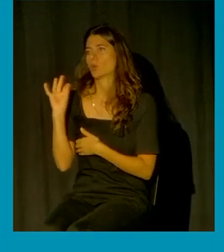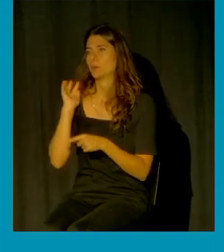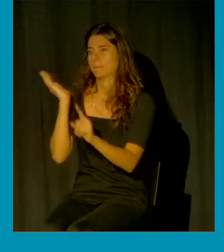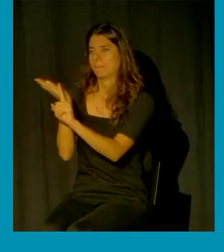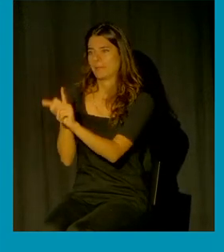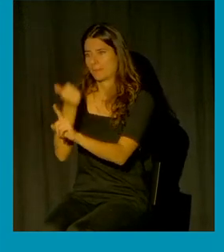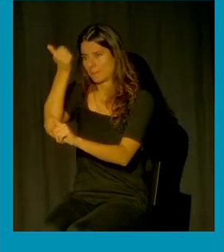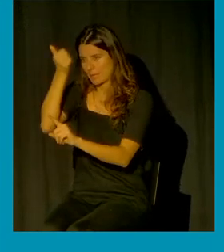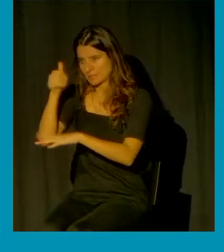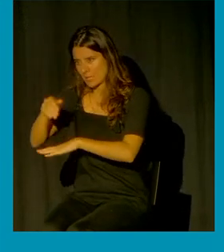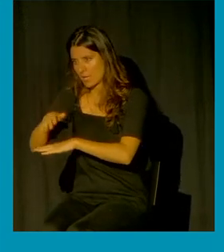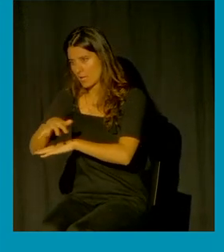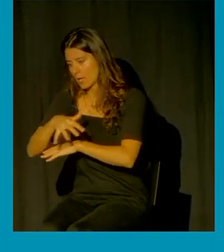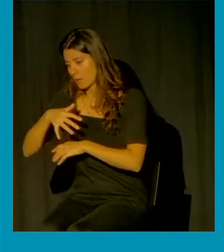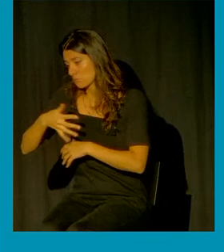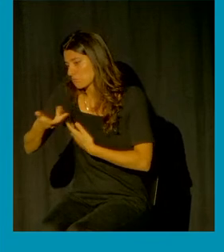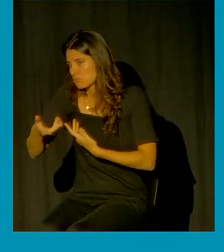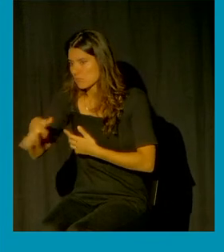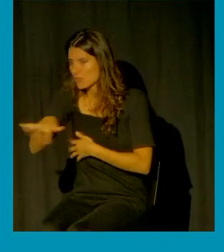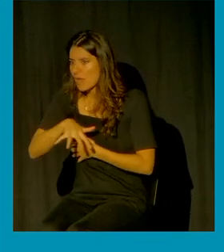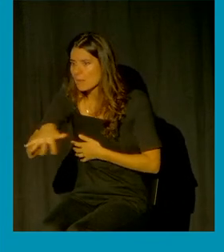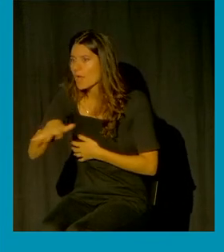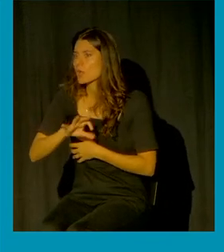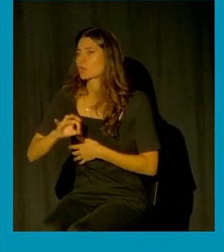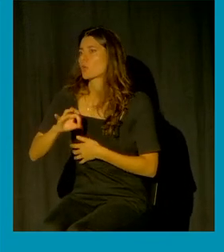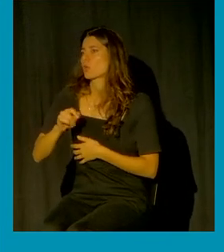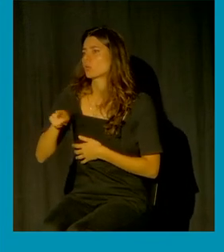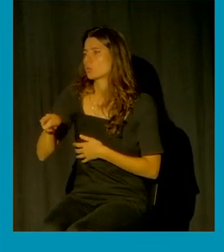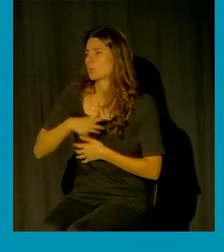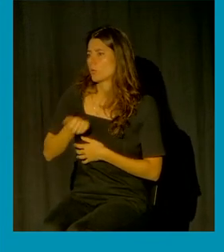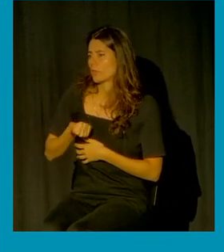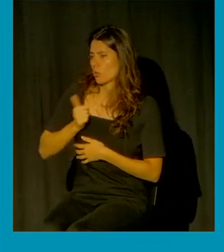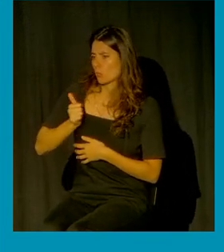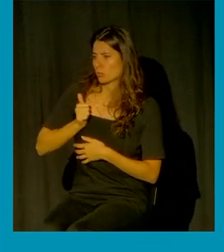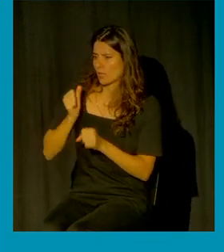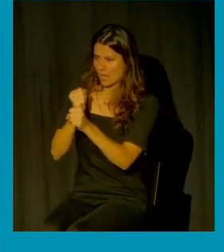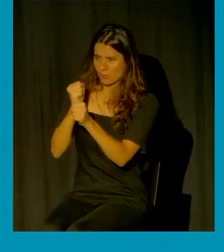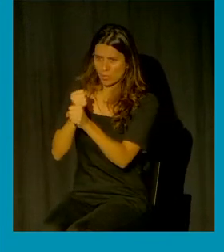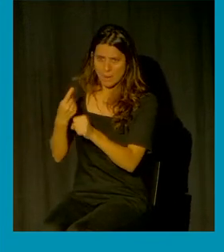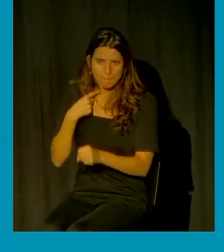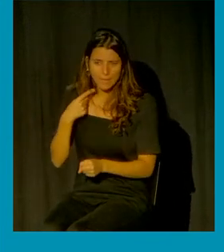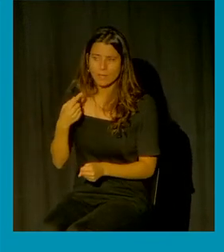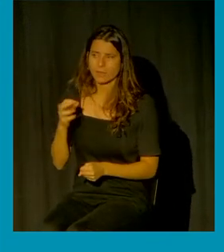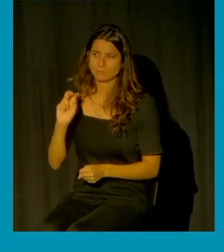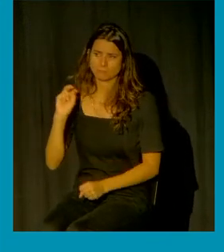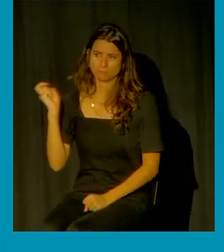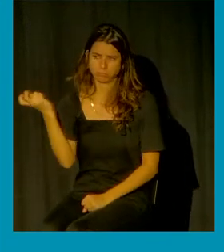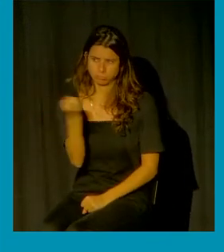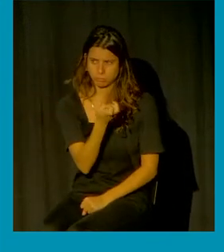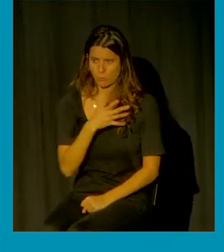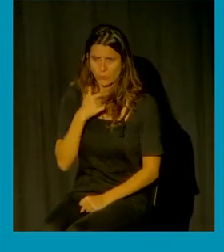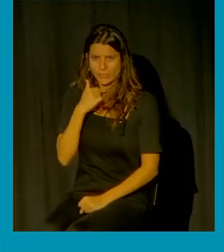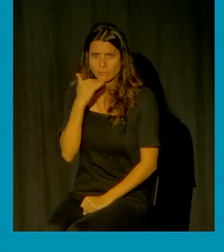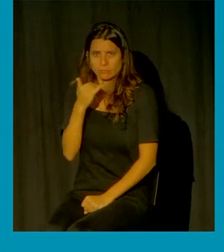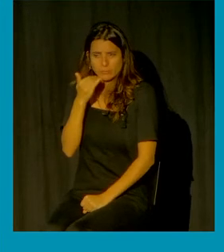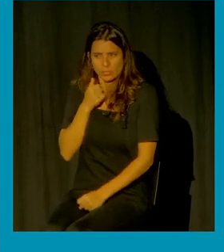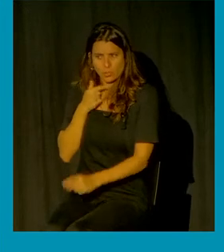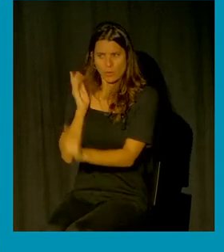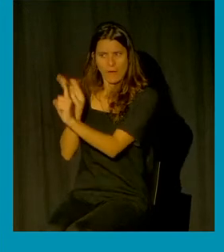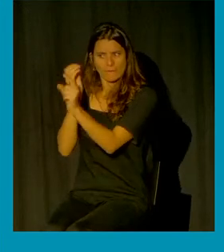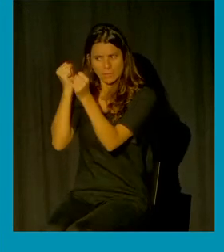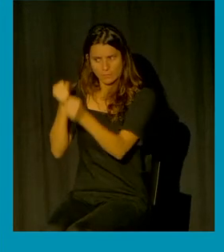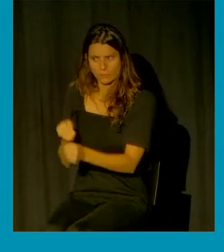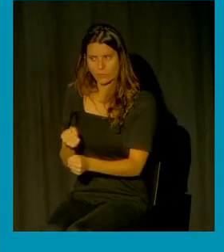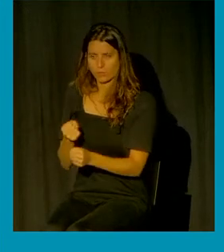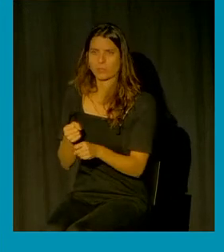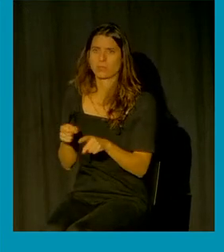a nivell de barri sé que fins i tot pots perdre oportunitats laborals i per tant aquest efecte bola de neu a